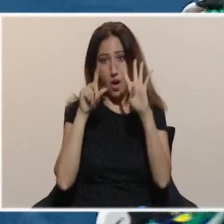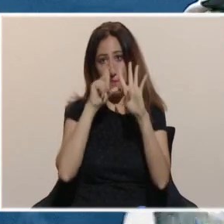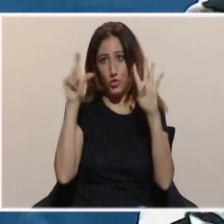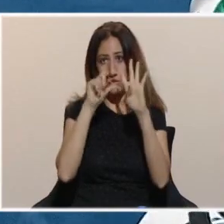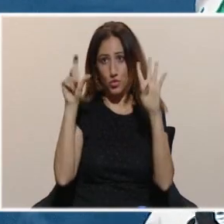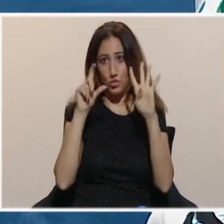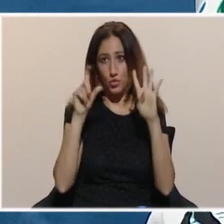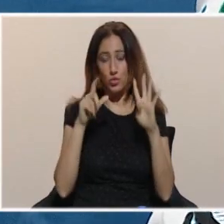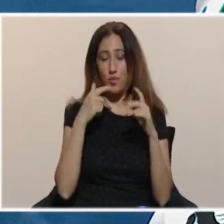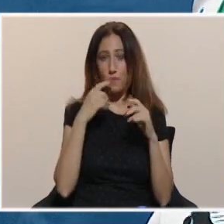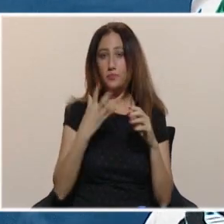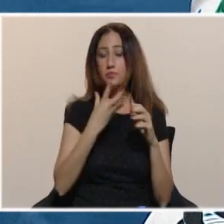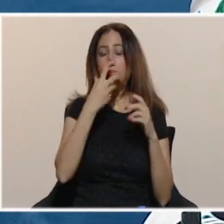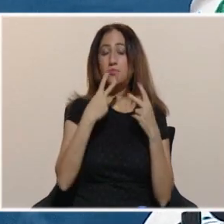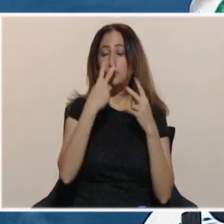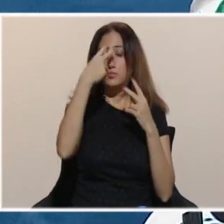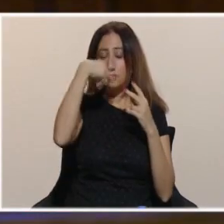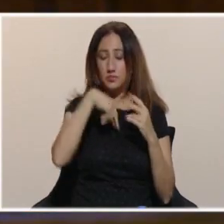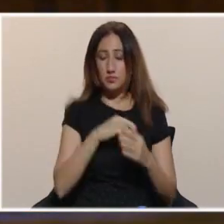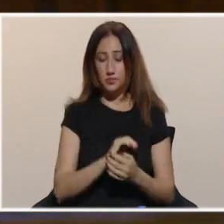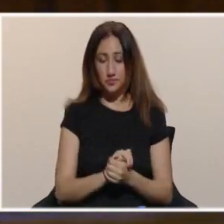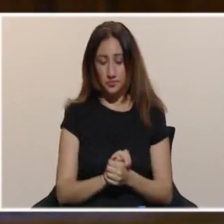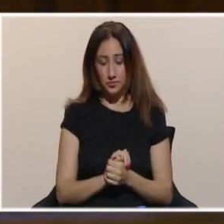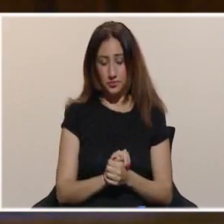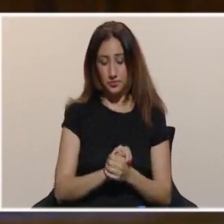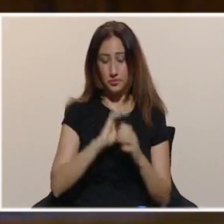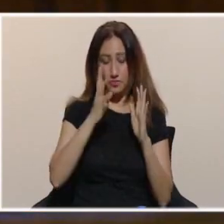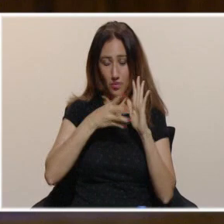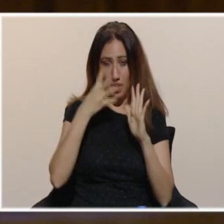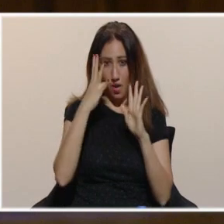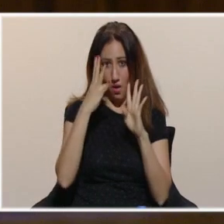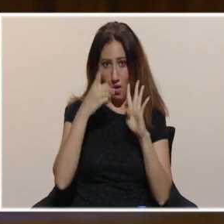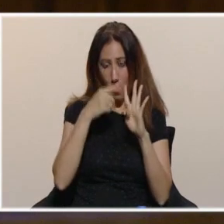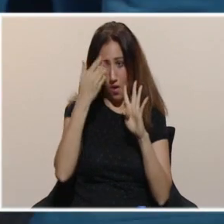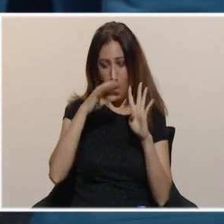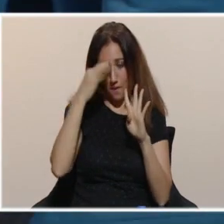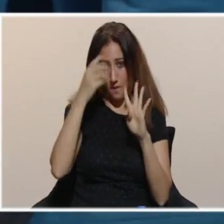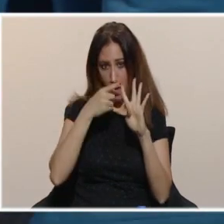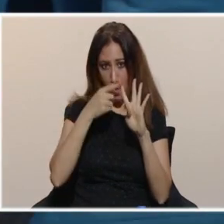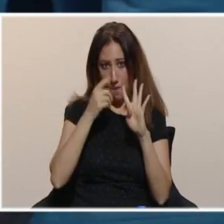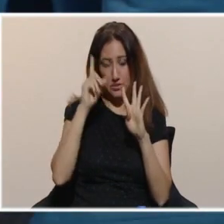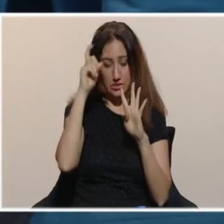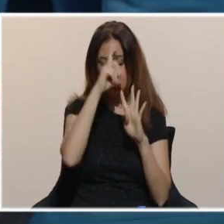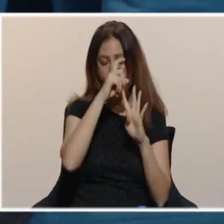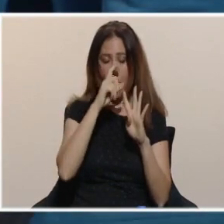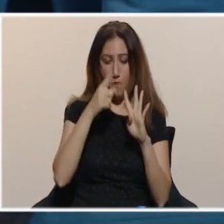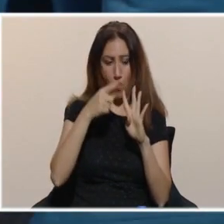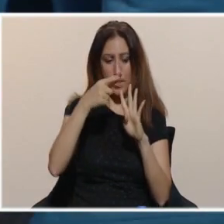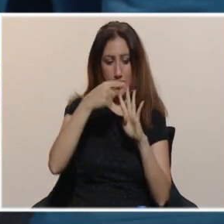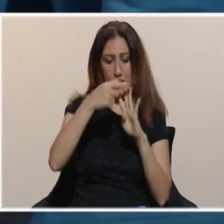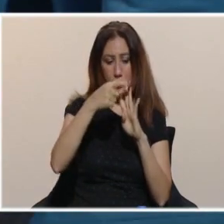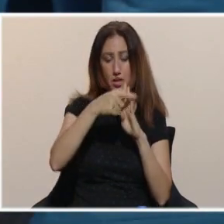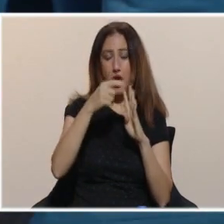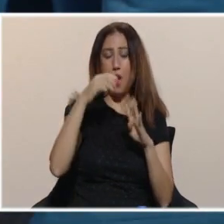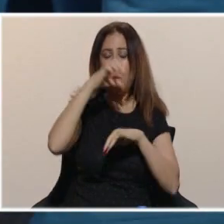بعمل السيشنز دي. قلت ان العمليه الرابعه كانت صعبه قوي، اصعب واحده فيهم. اصعب واحده لان انا رحت المستشفى